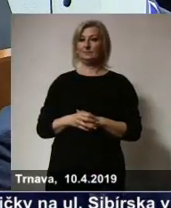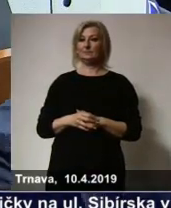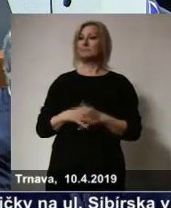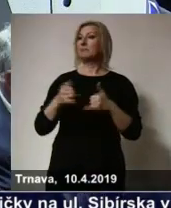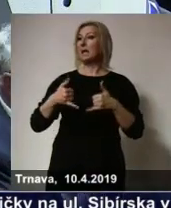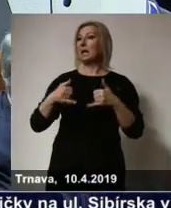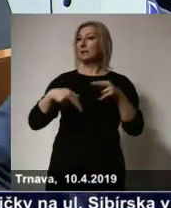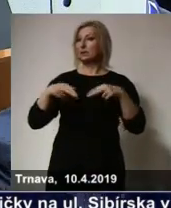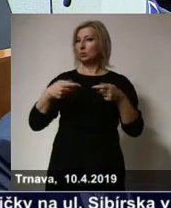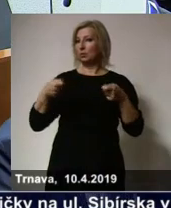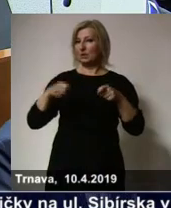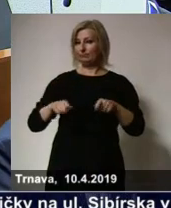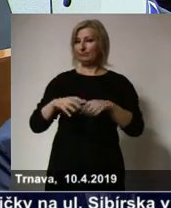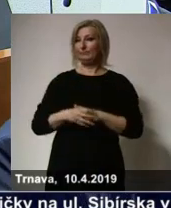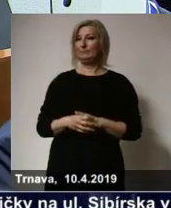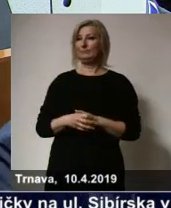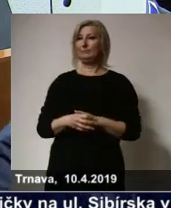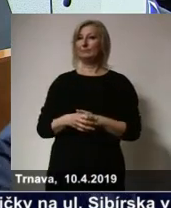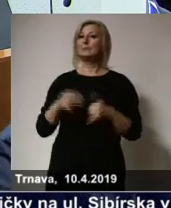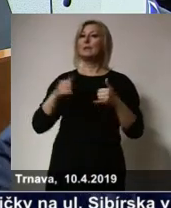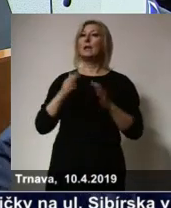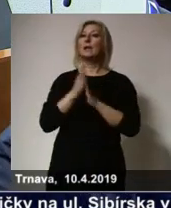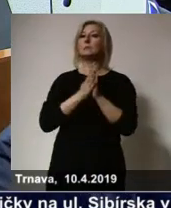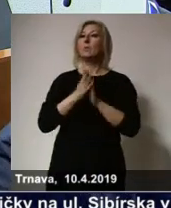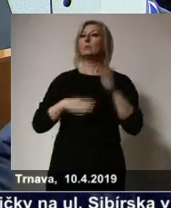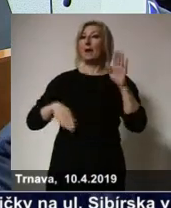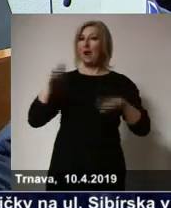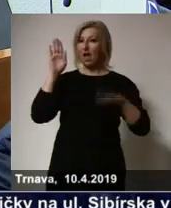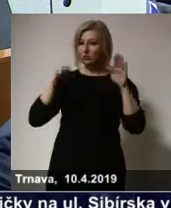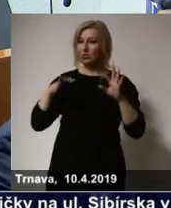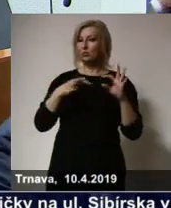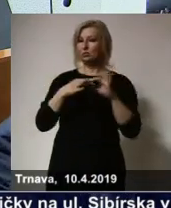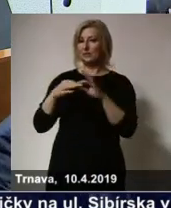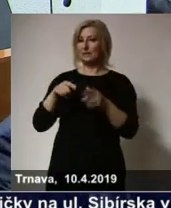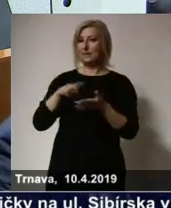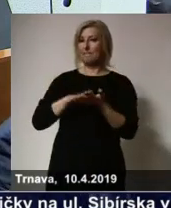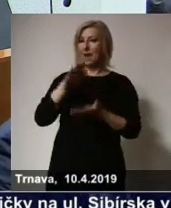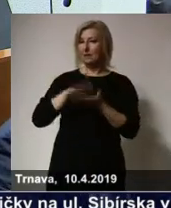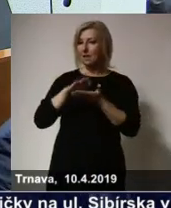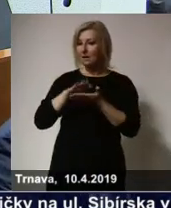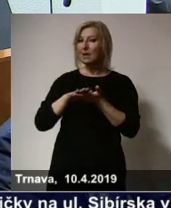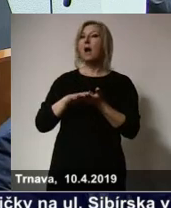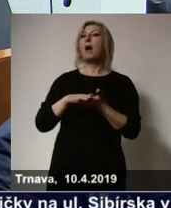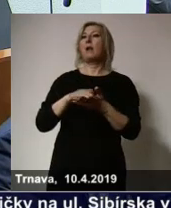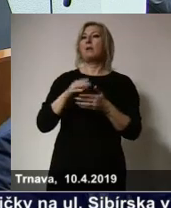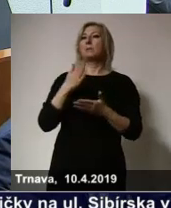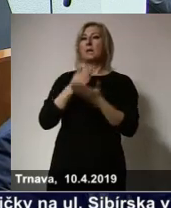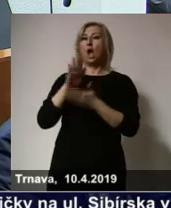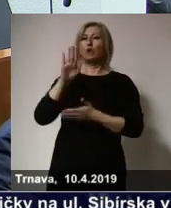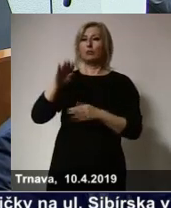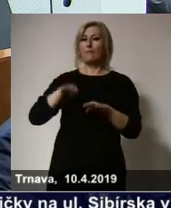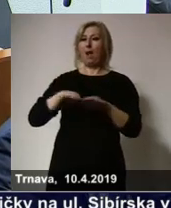Uzatváram rozpravu a dovolím si vás požiadať o hlasovanie o tomto materiáli tak, ako bol predložený do